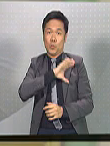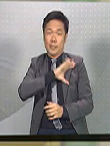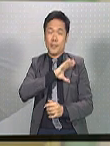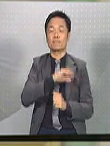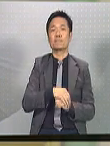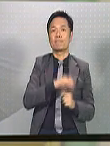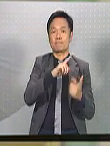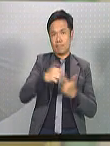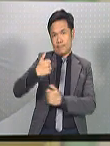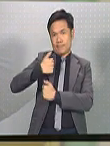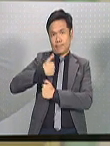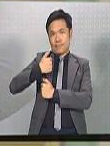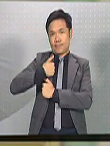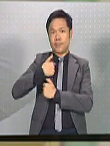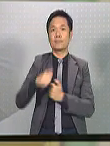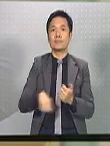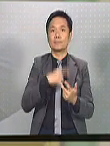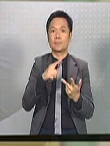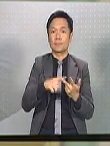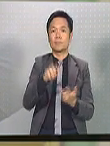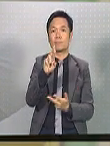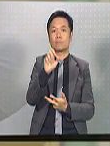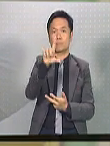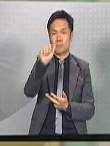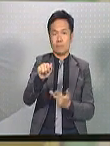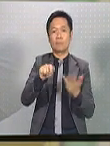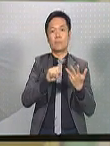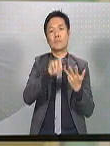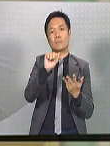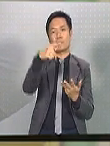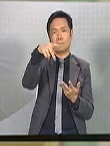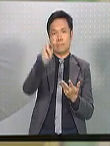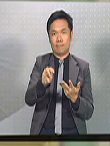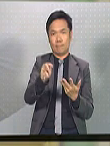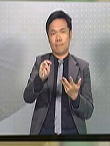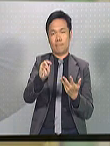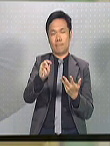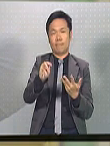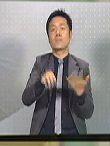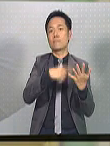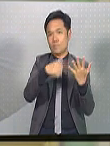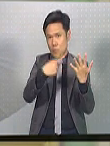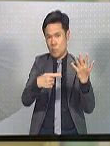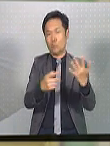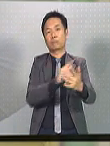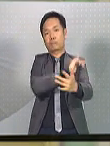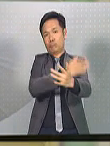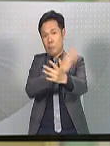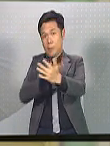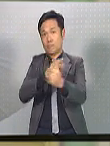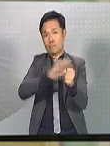m.ak Tantri Ambesia rela epm depannya juga pihak berkuasa tempatan